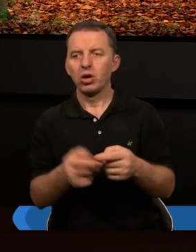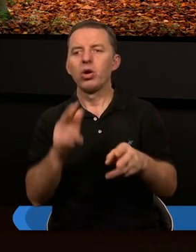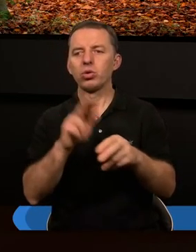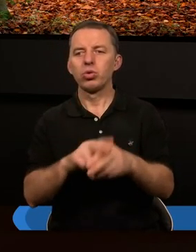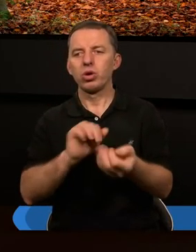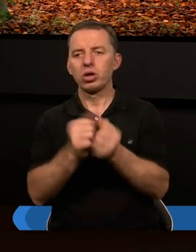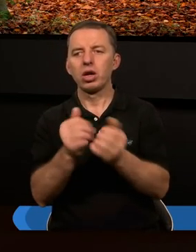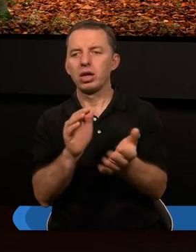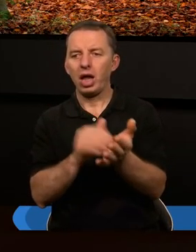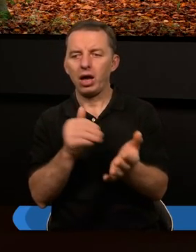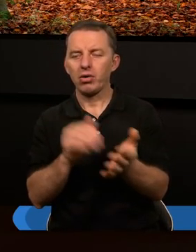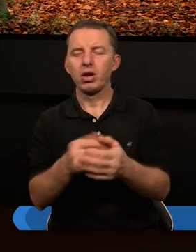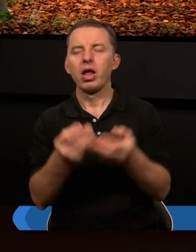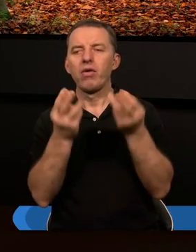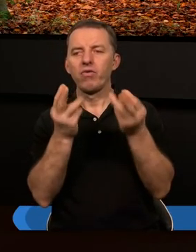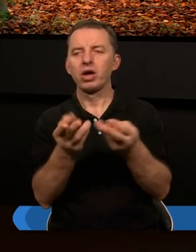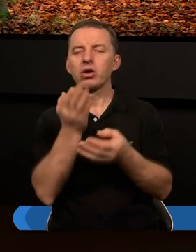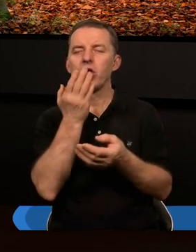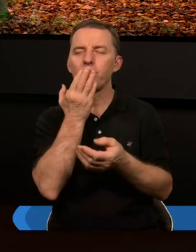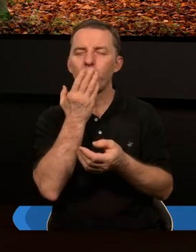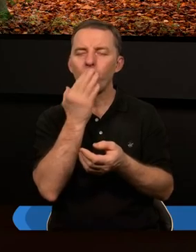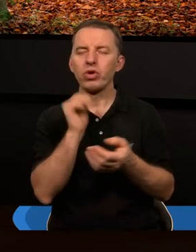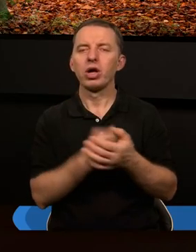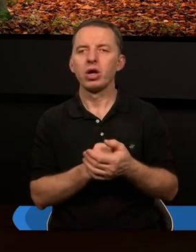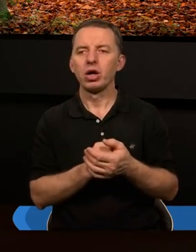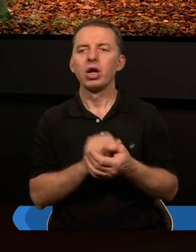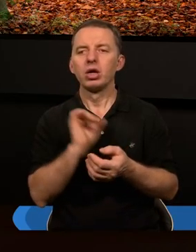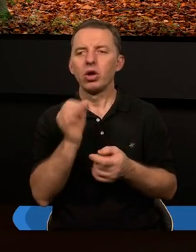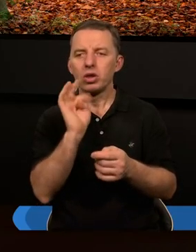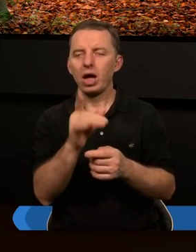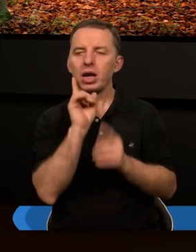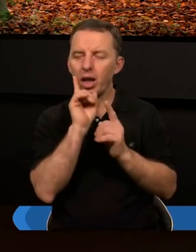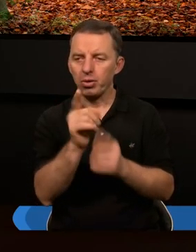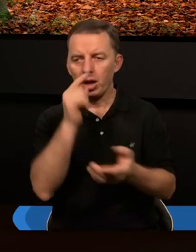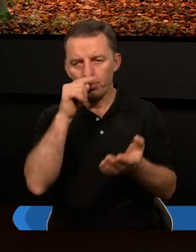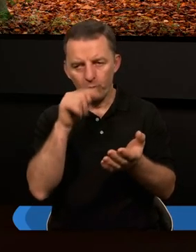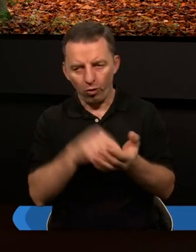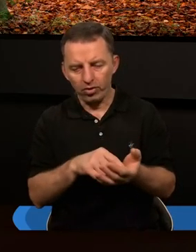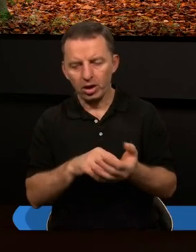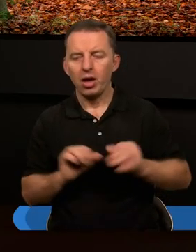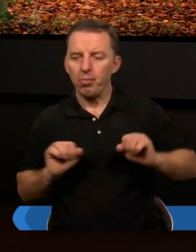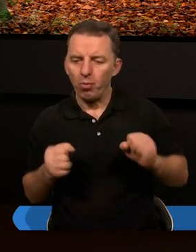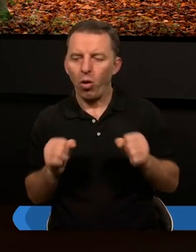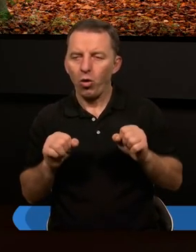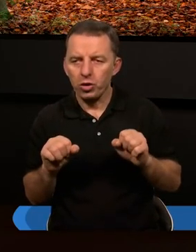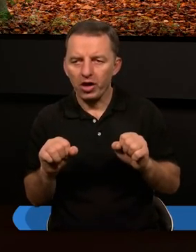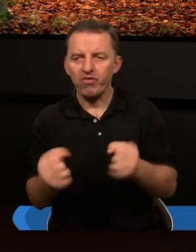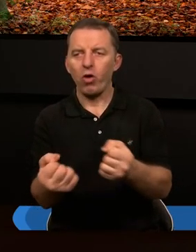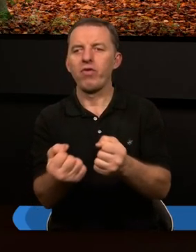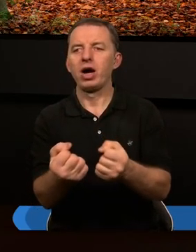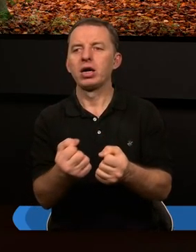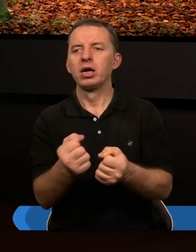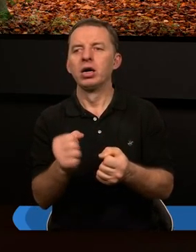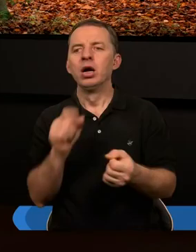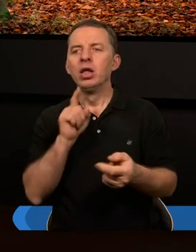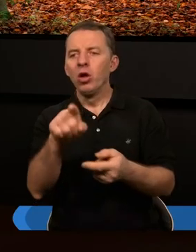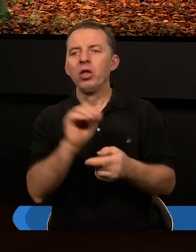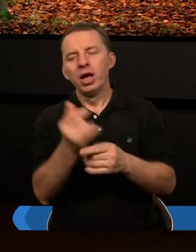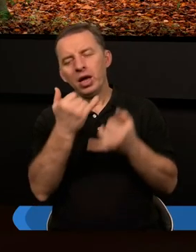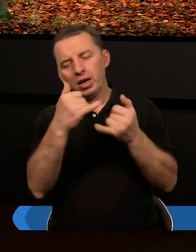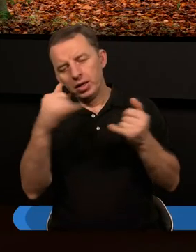które są niezwykle istotne, bo mówią, co tak naprawdę powinno nas motywować do właśnie